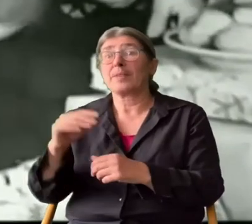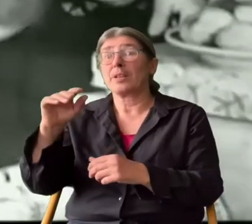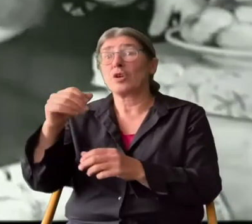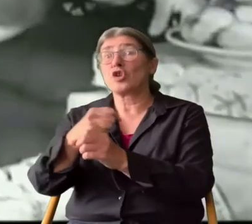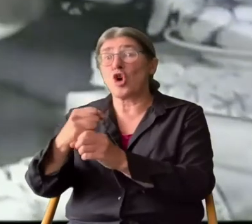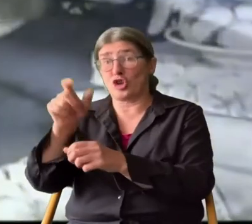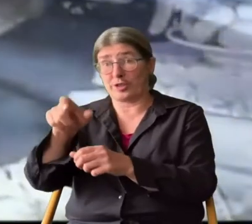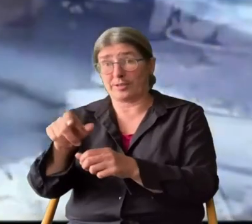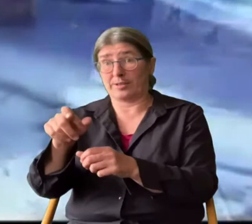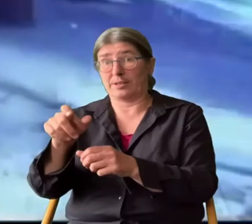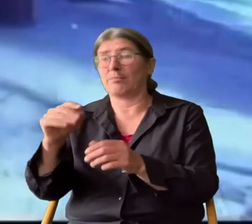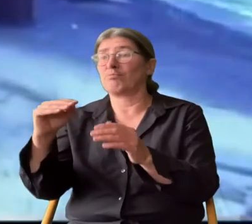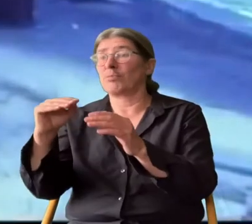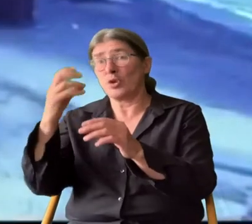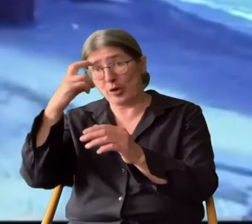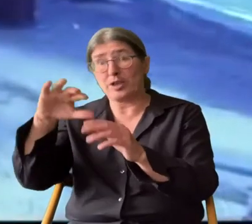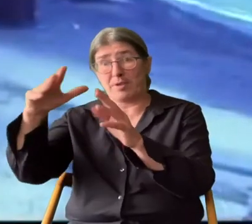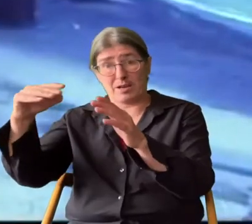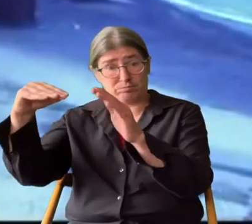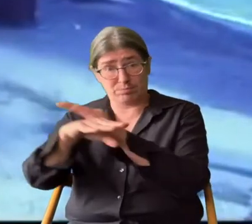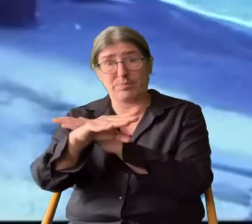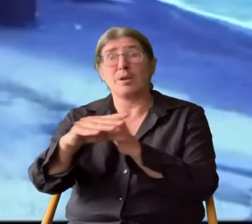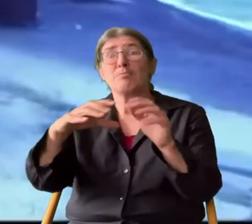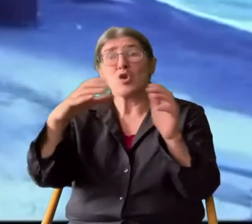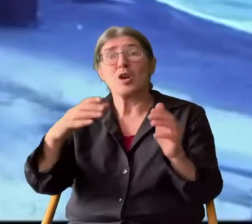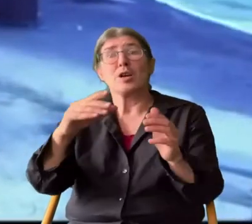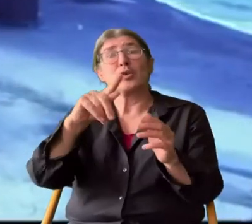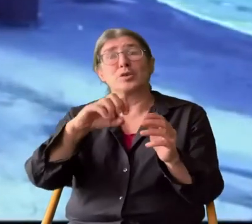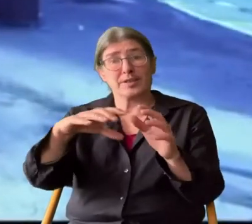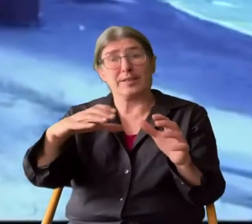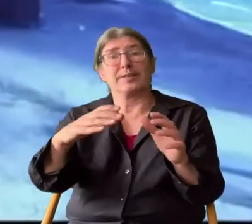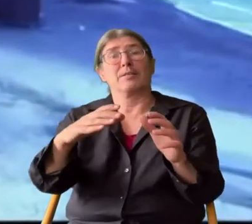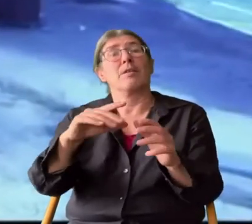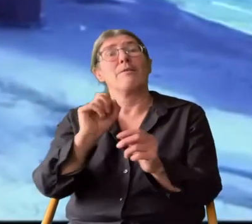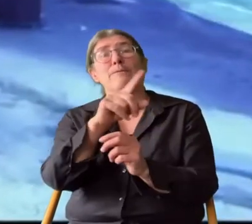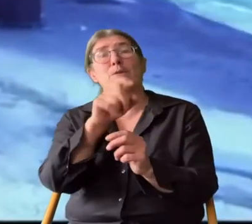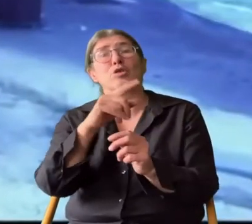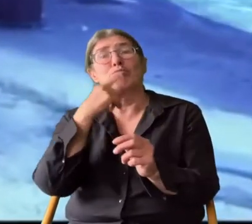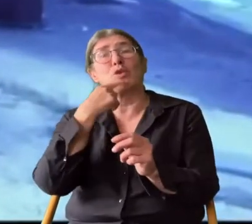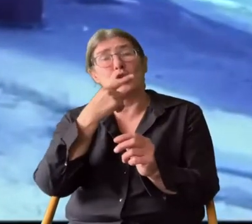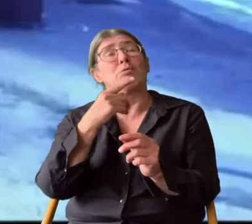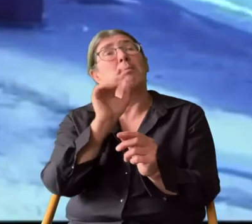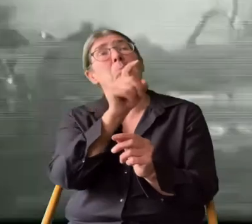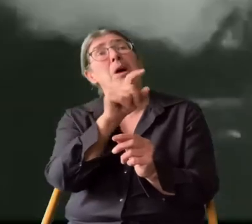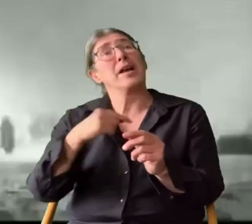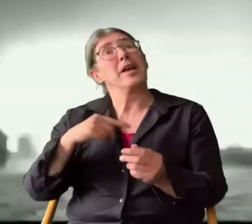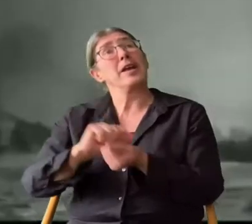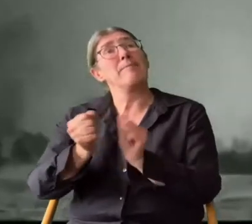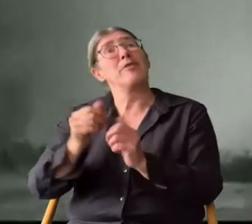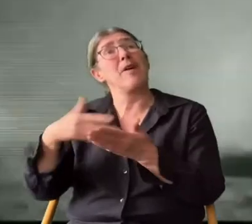Koch flieht aus Königsberg in einen Bunker an der Küste. Von dort schickt er Funksprüche an Hitler: Ich kämpfe